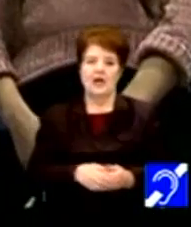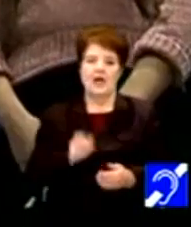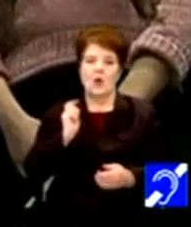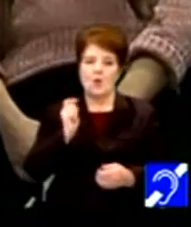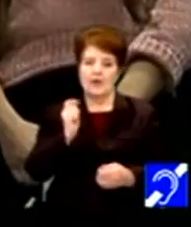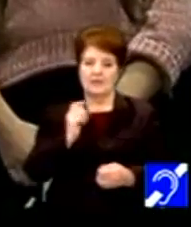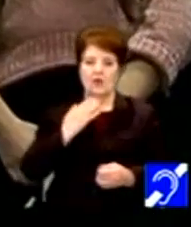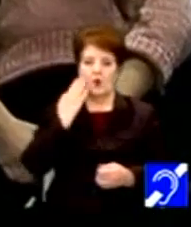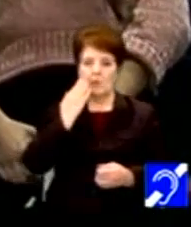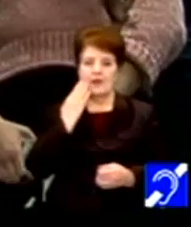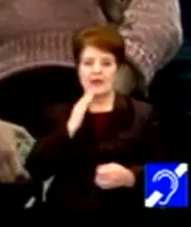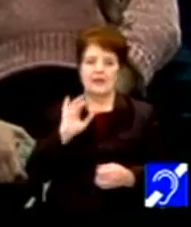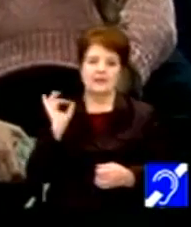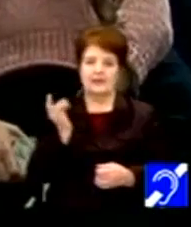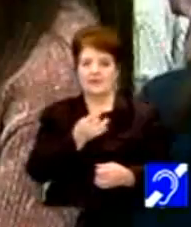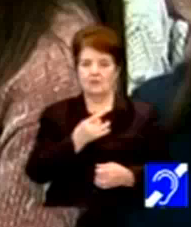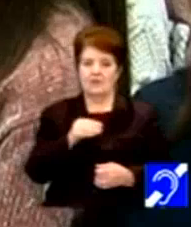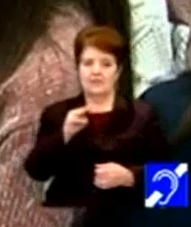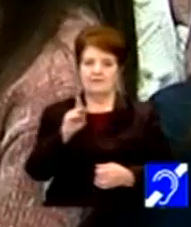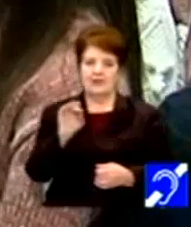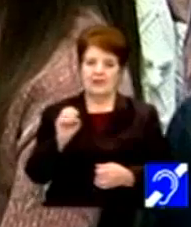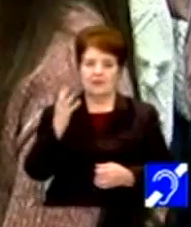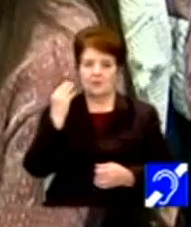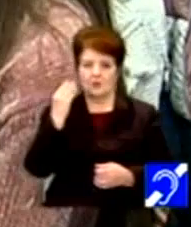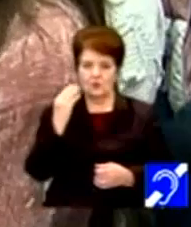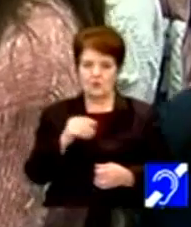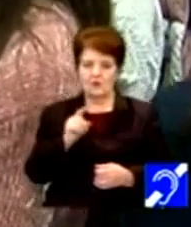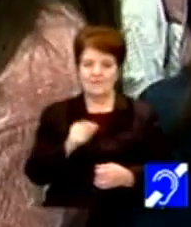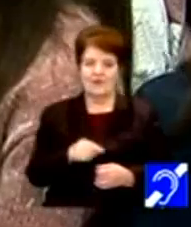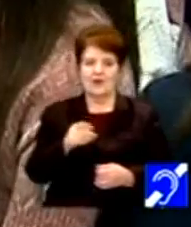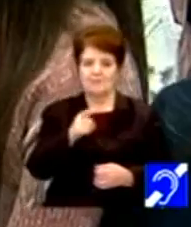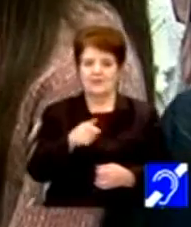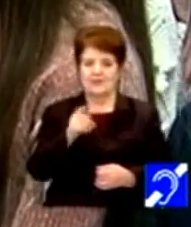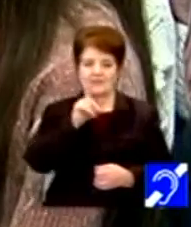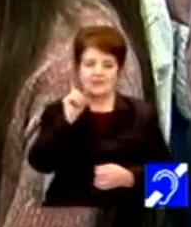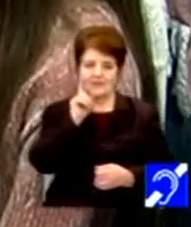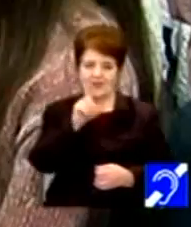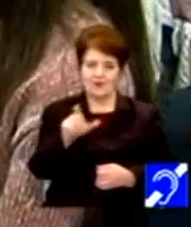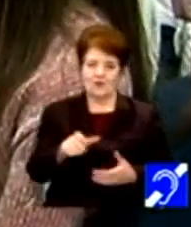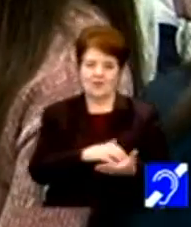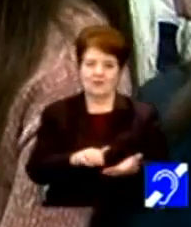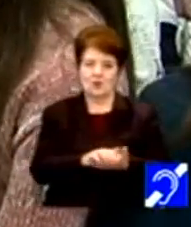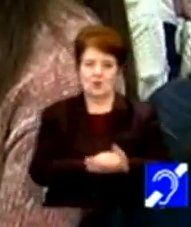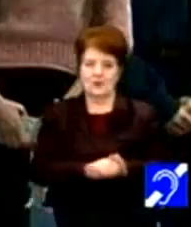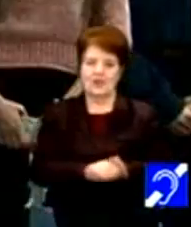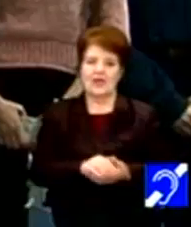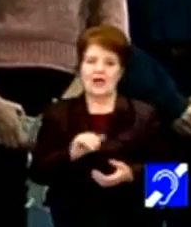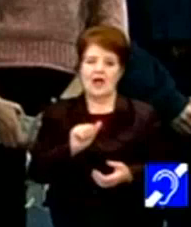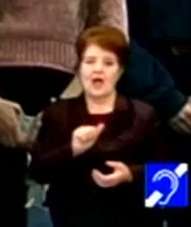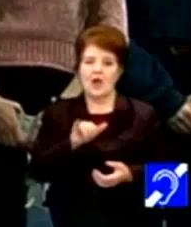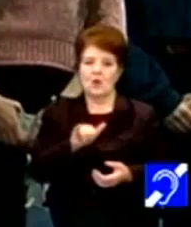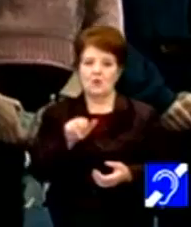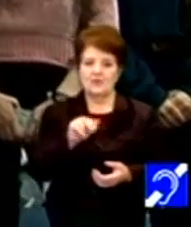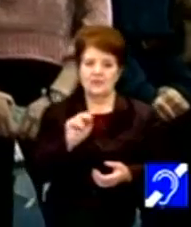Colindele românești au răsunat în redacția TVR Moldova prin glasurile emoționate ale tinerilor Asociației Unirea ODIP.